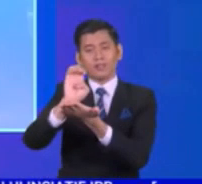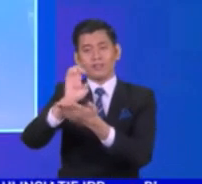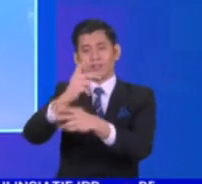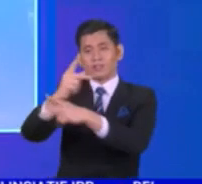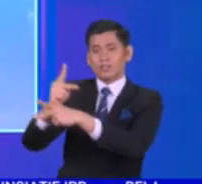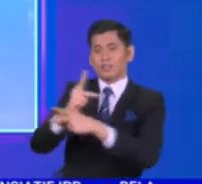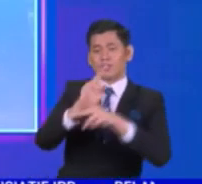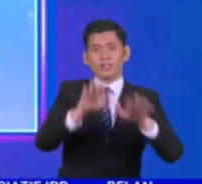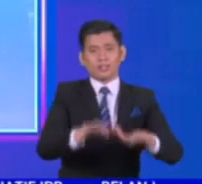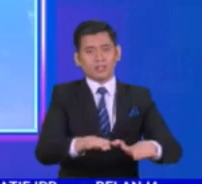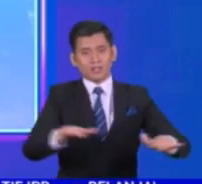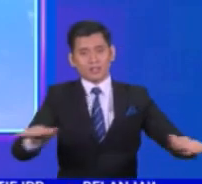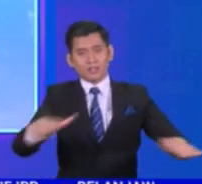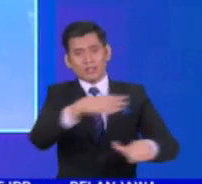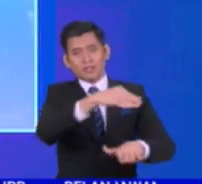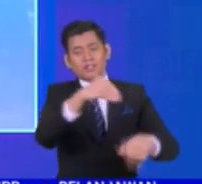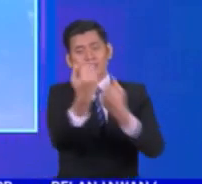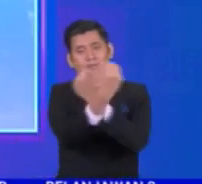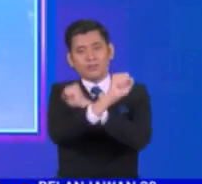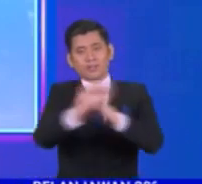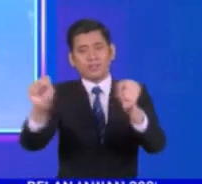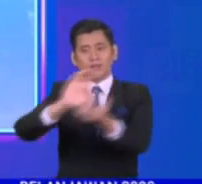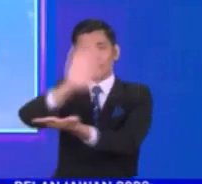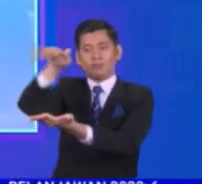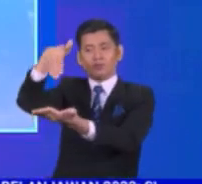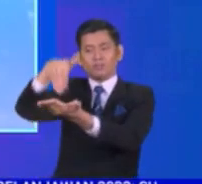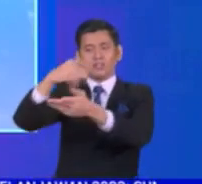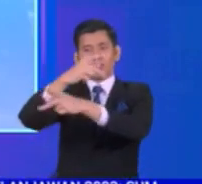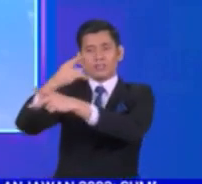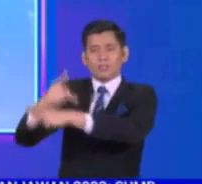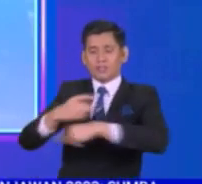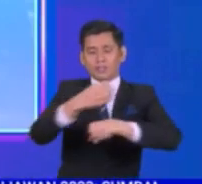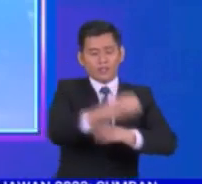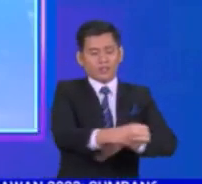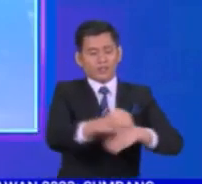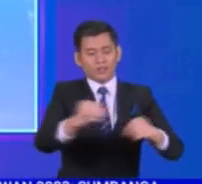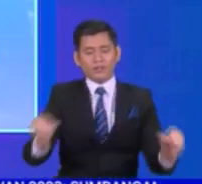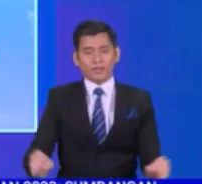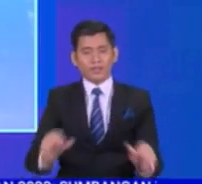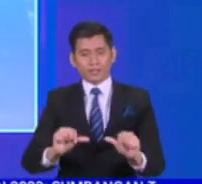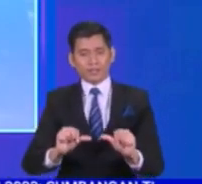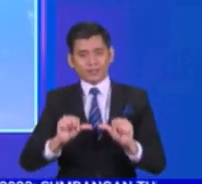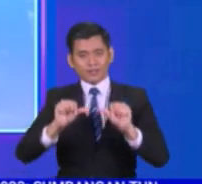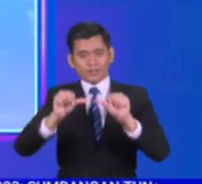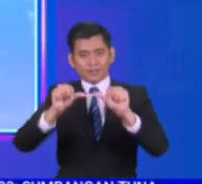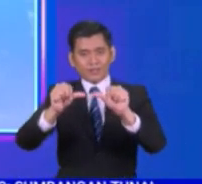kanak-kanak serta kos menyediakan pusat jagaan di pejabat diteruskan.